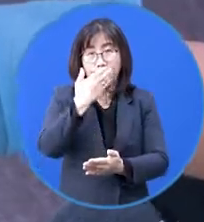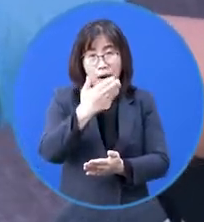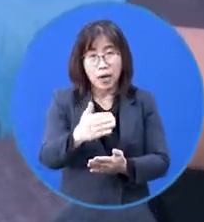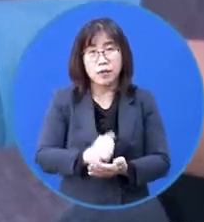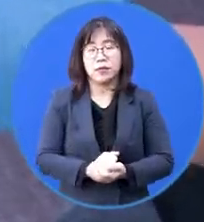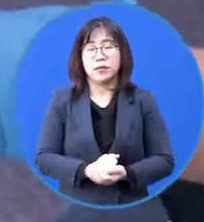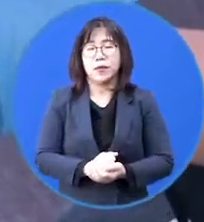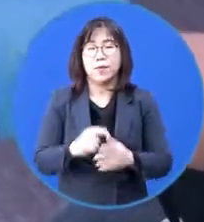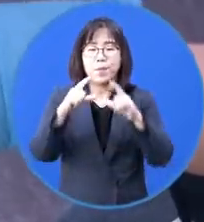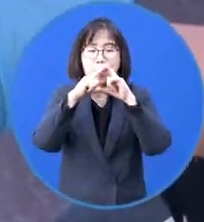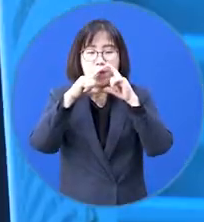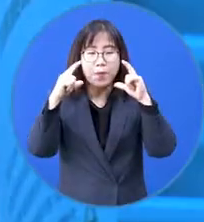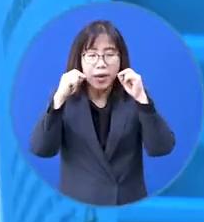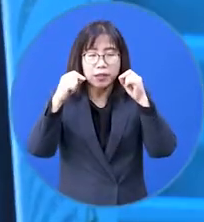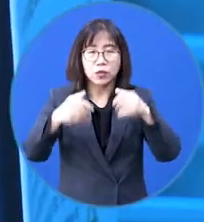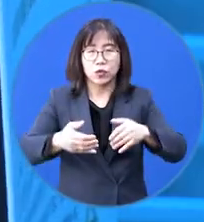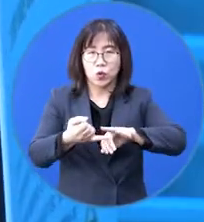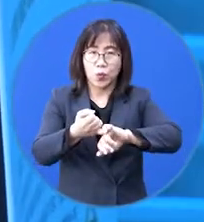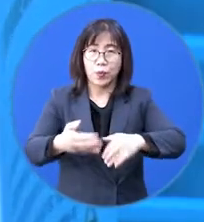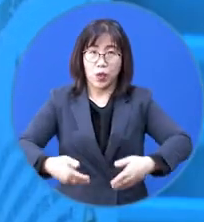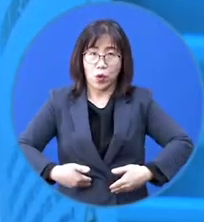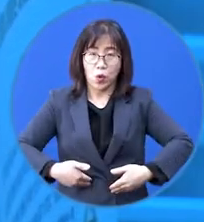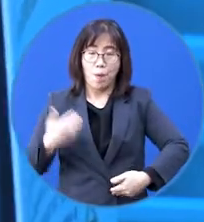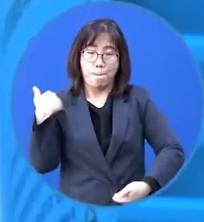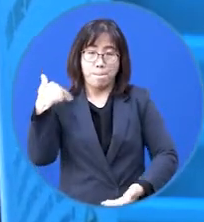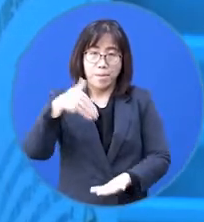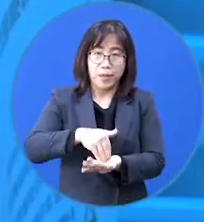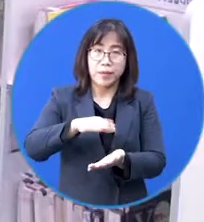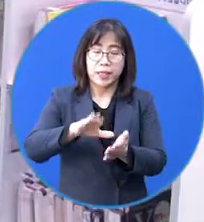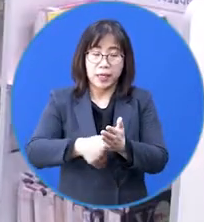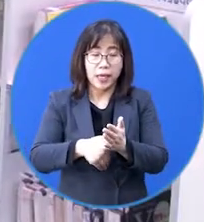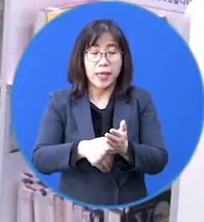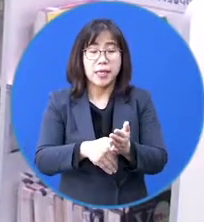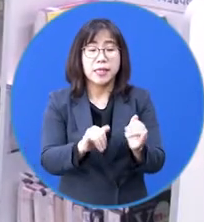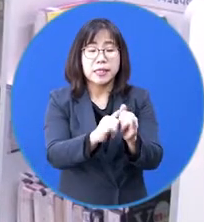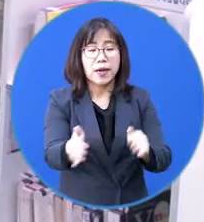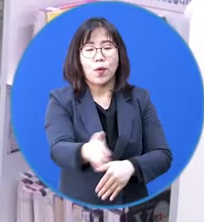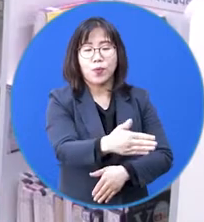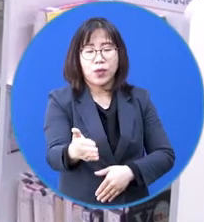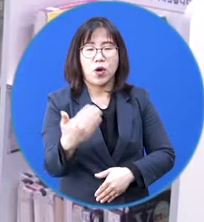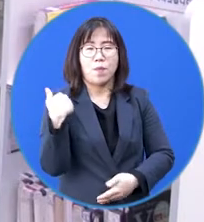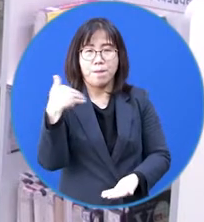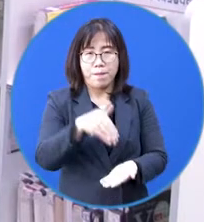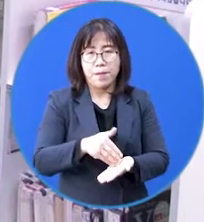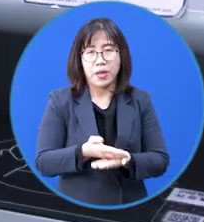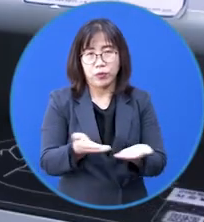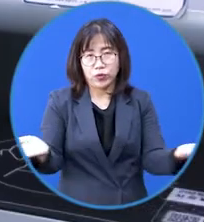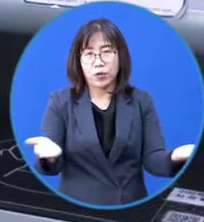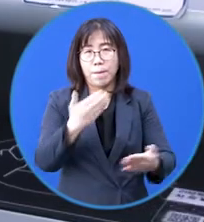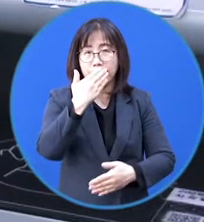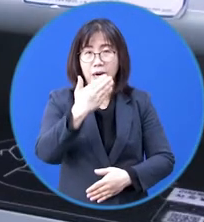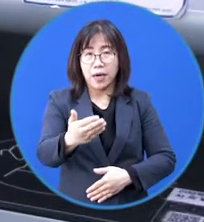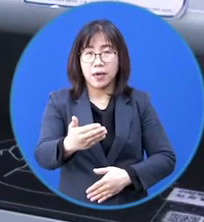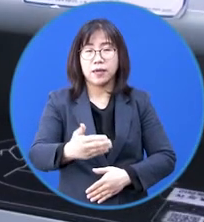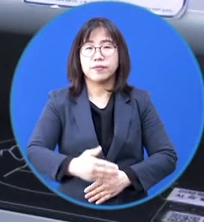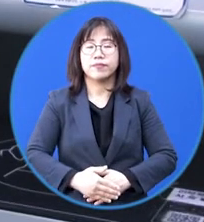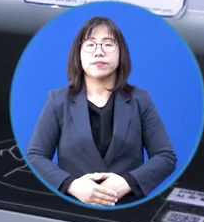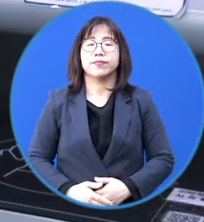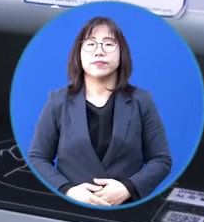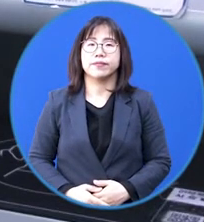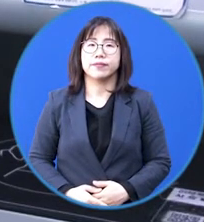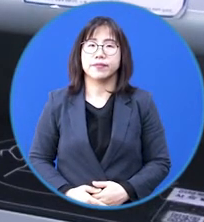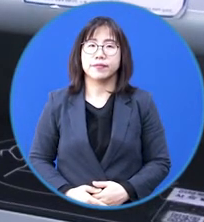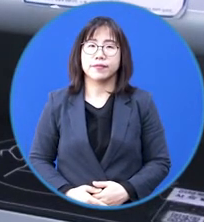모든 도서는 소도 코 대여를 하고 있습니다 반납은 부서 간의 무인 반납 끼 를 이용하면 됩니다